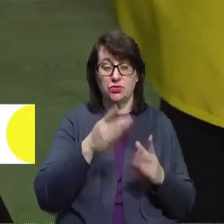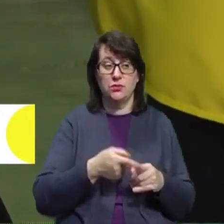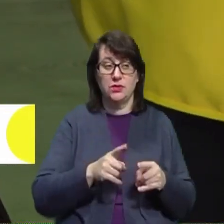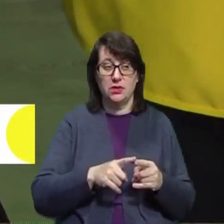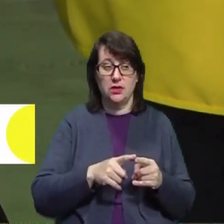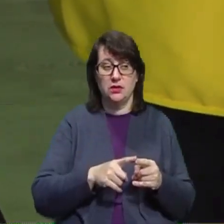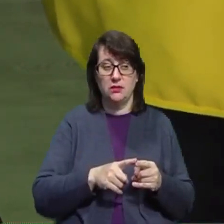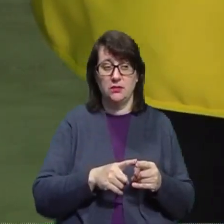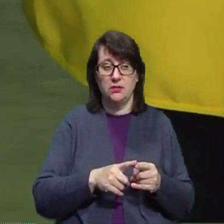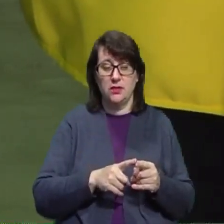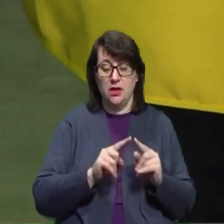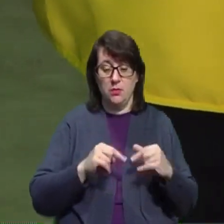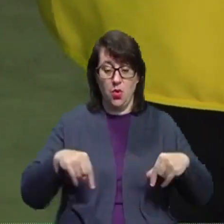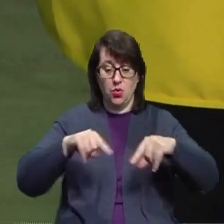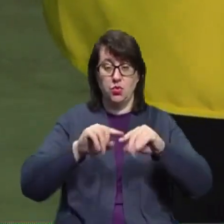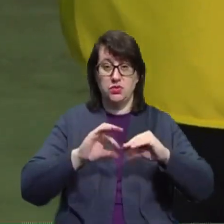колу загортати.